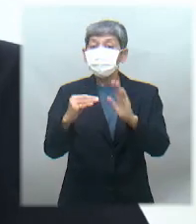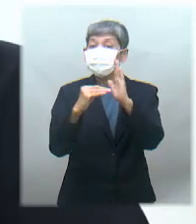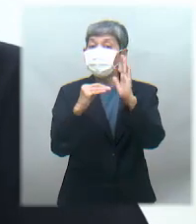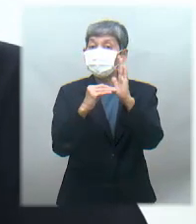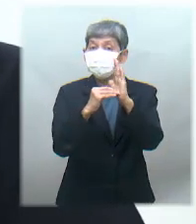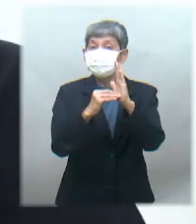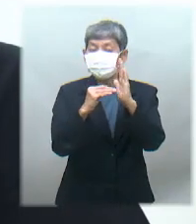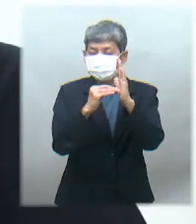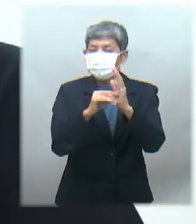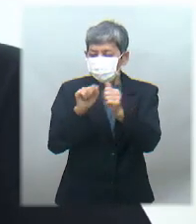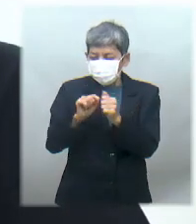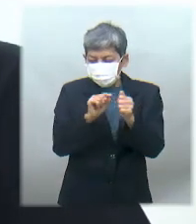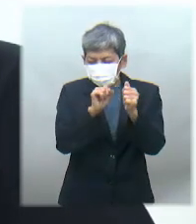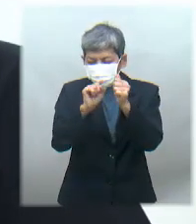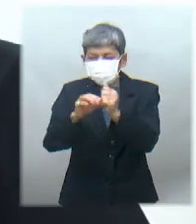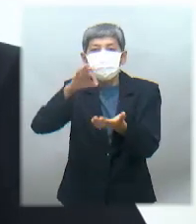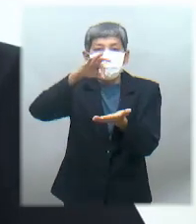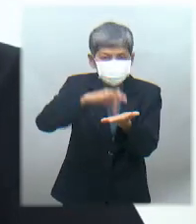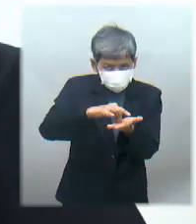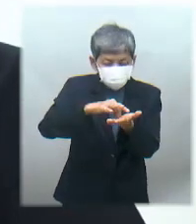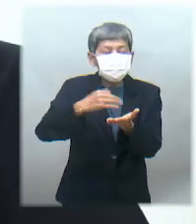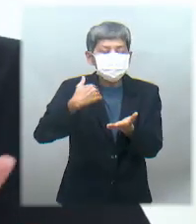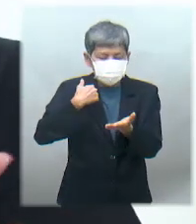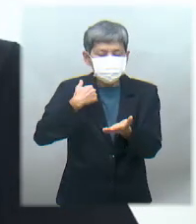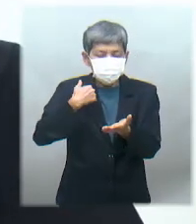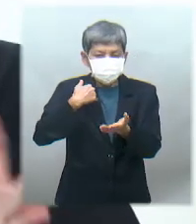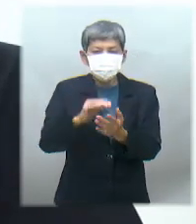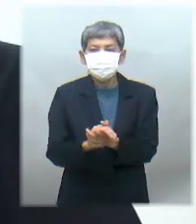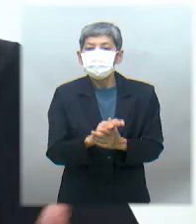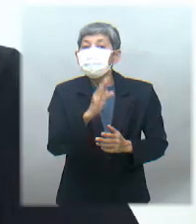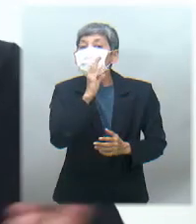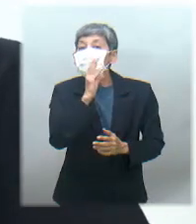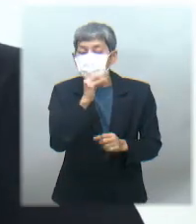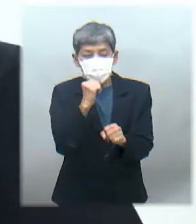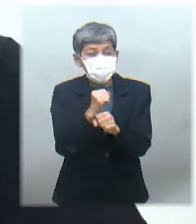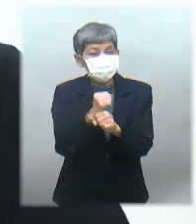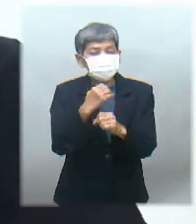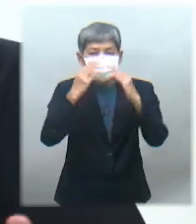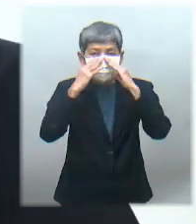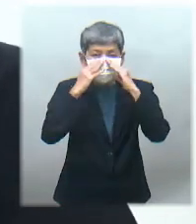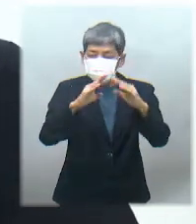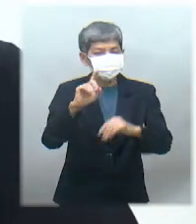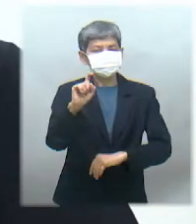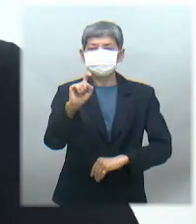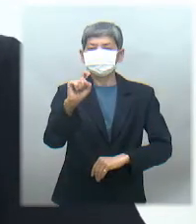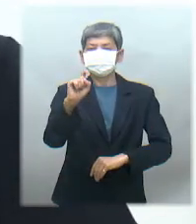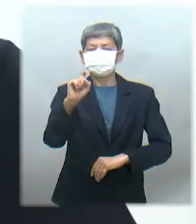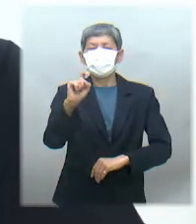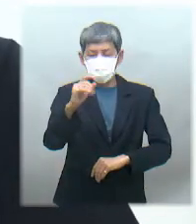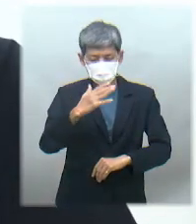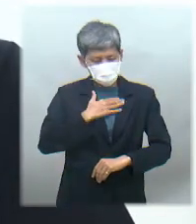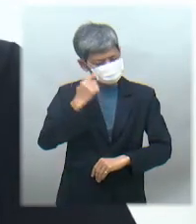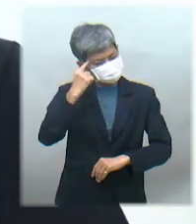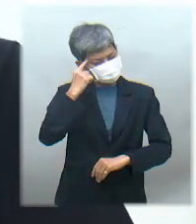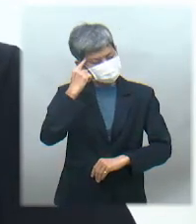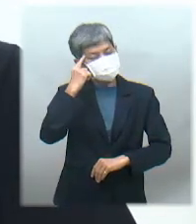กรอกข้อมูลมต้มการปักมุดแผนที่ด้วยซึ่งถ้าเกิดงานแบบนี้ ตะบอดอาจจะทำไม่ได้เราก